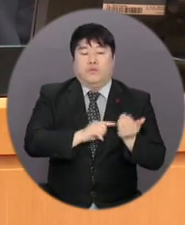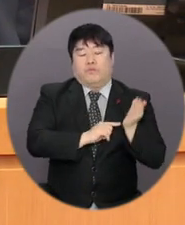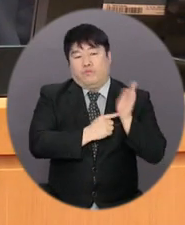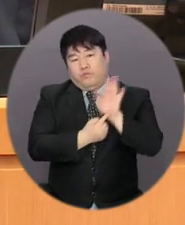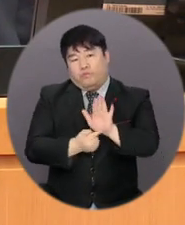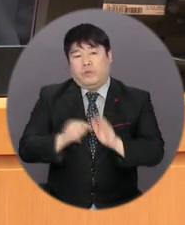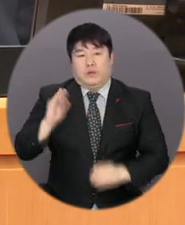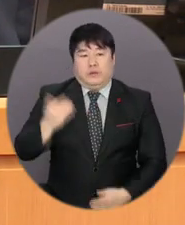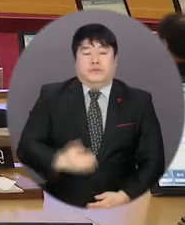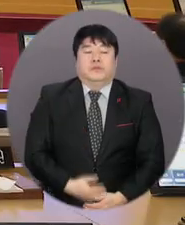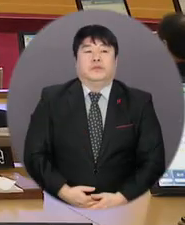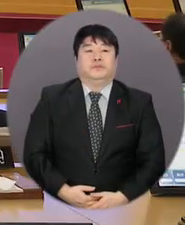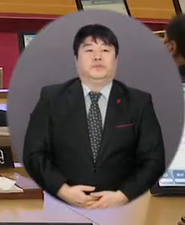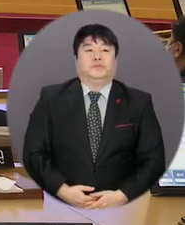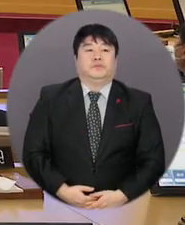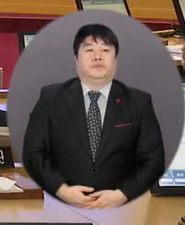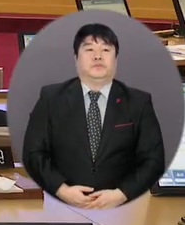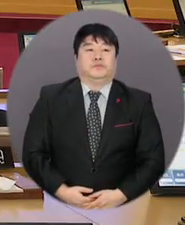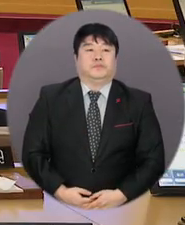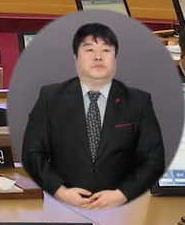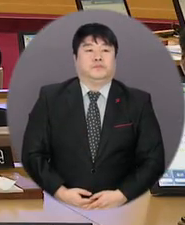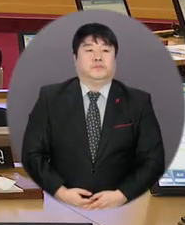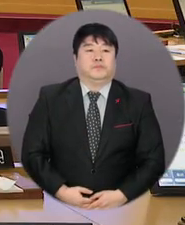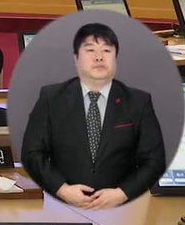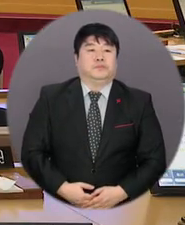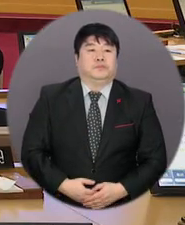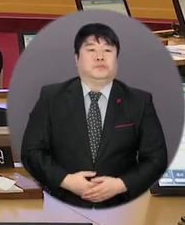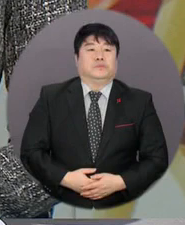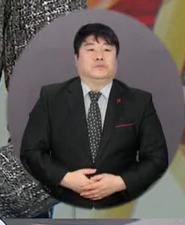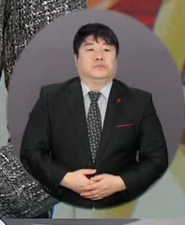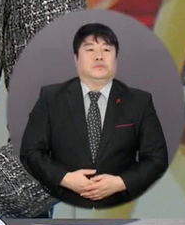완전히 노출돼 버렸습니다. MBC 뉴스 양혜승입니다.